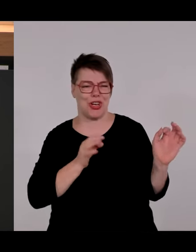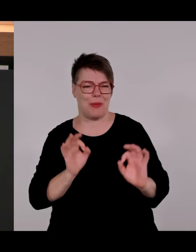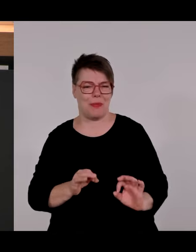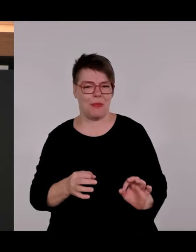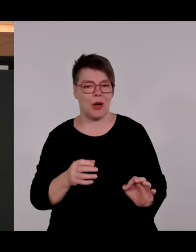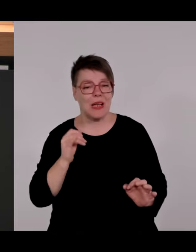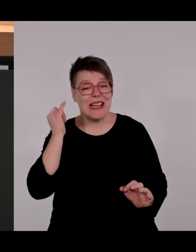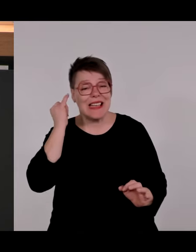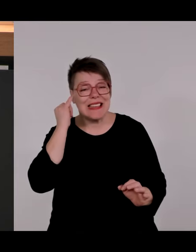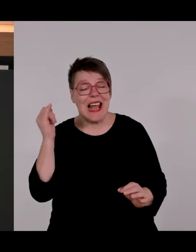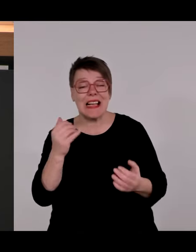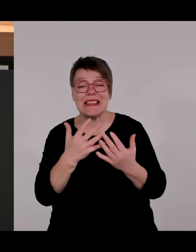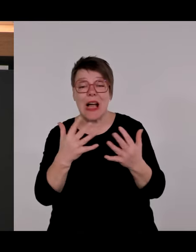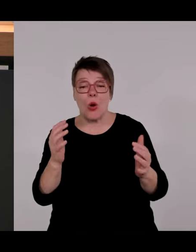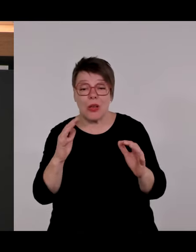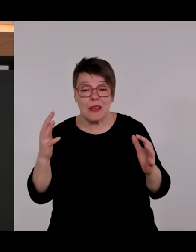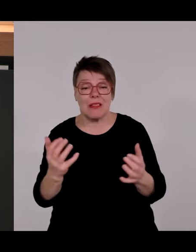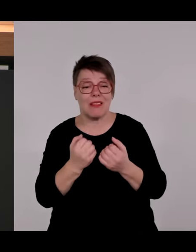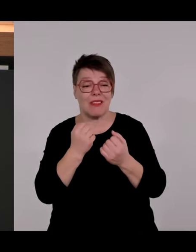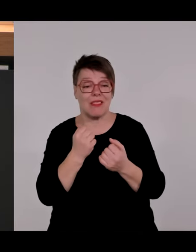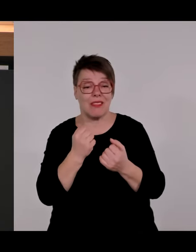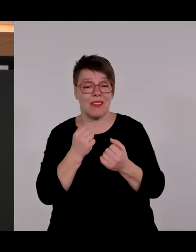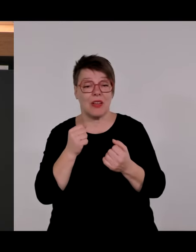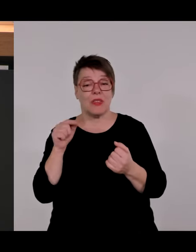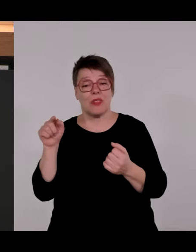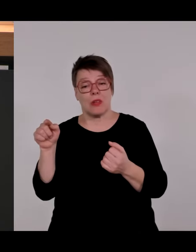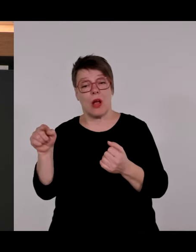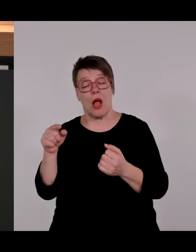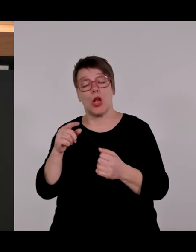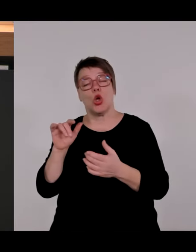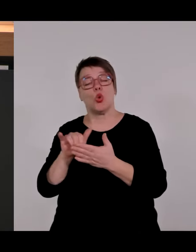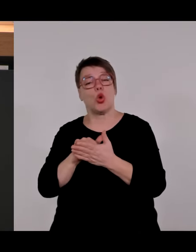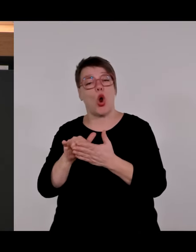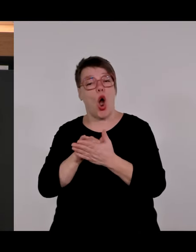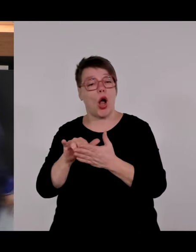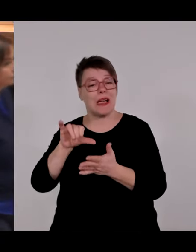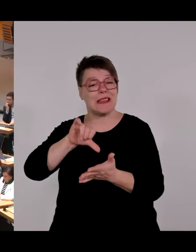soziale Antworten geben. Und dafür übergebe ich an meine Kollegin Silke Giebel. Vielen Dank.